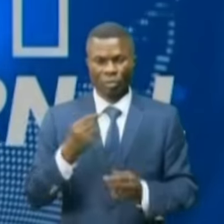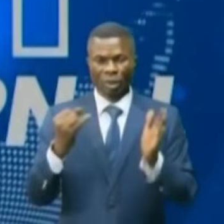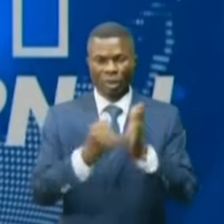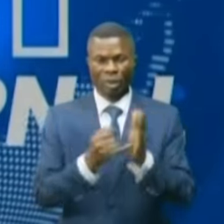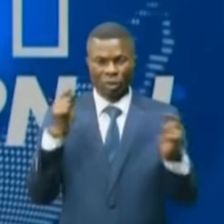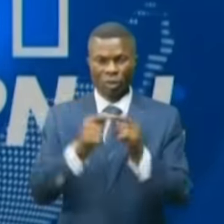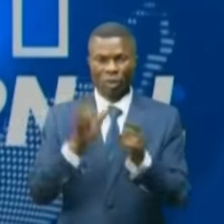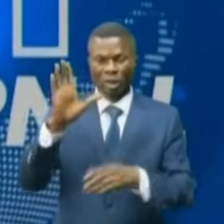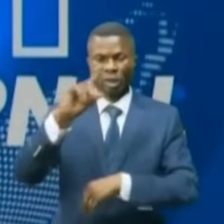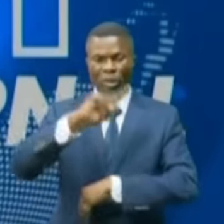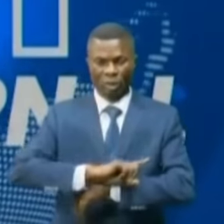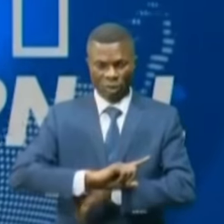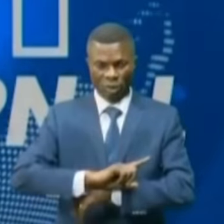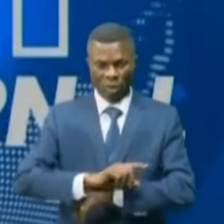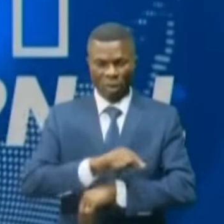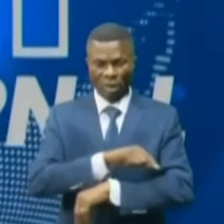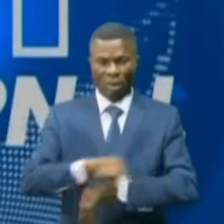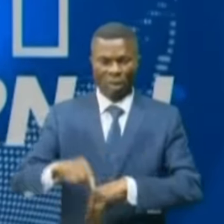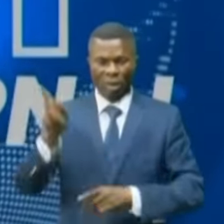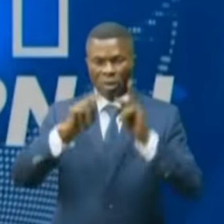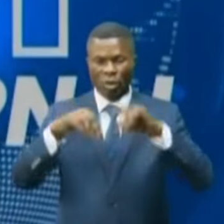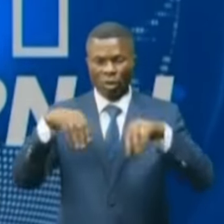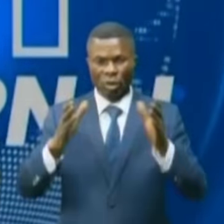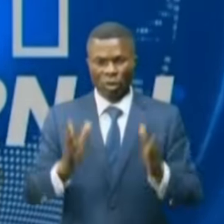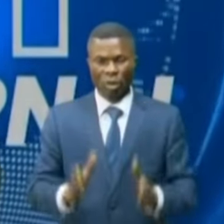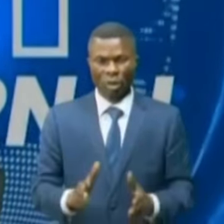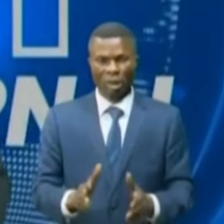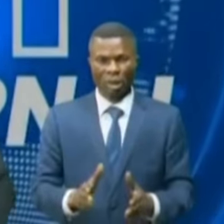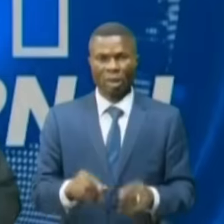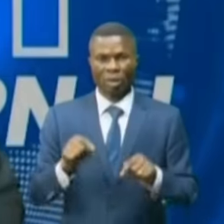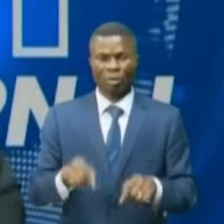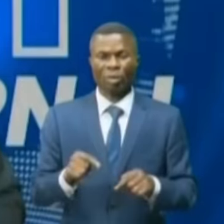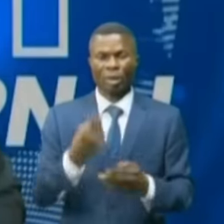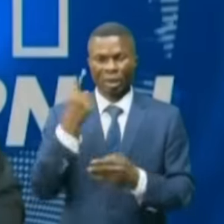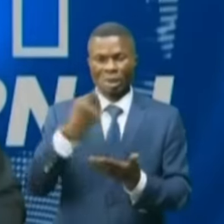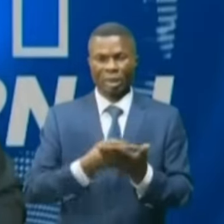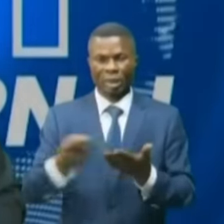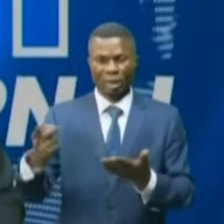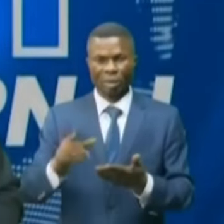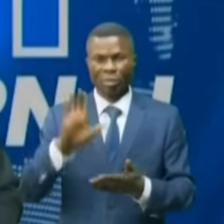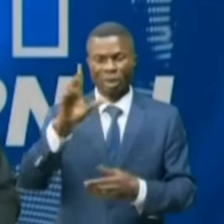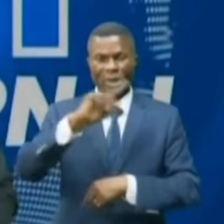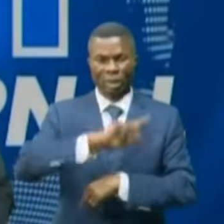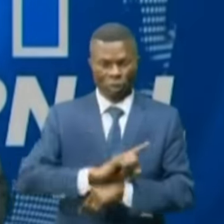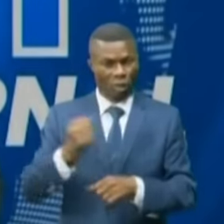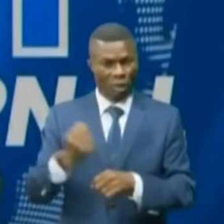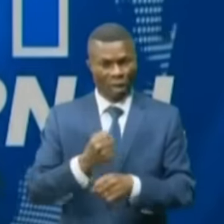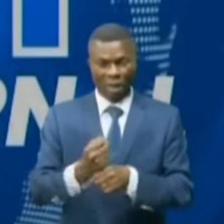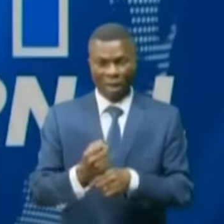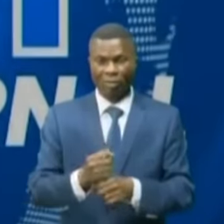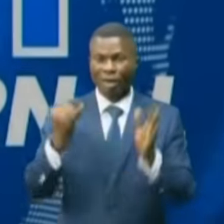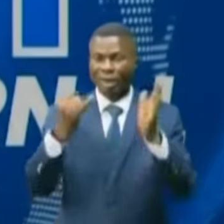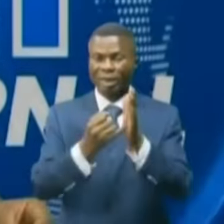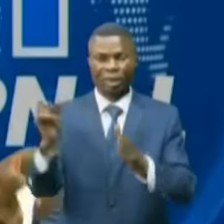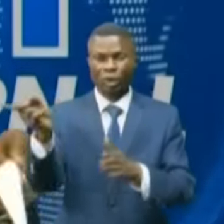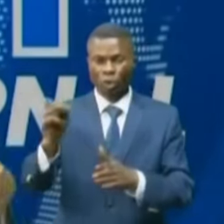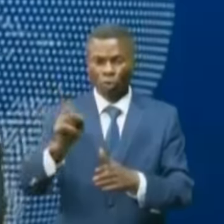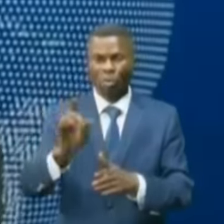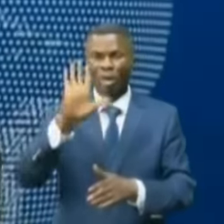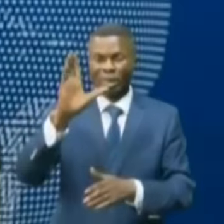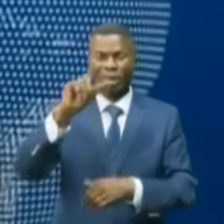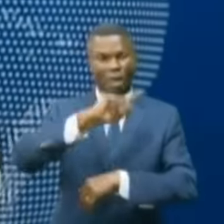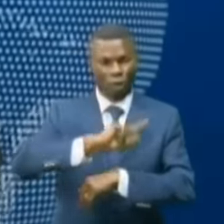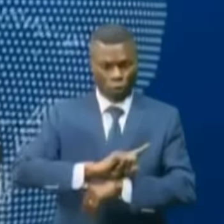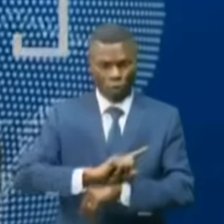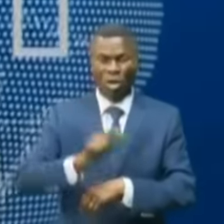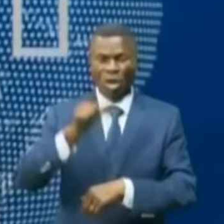5 jours. L'administration publique congolaise connaît donc désormais une semaine anglaise. Cette décision du gouvernement est